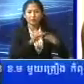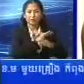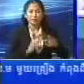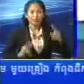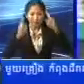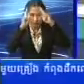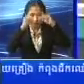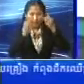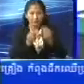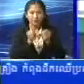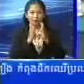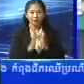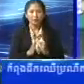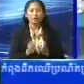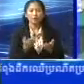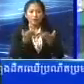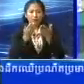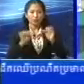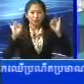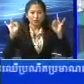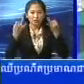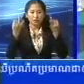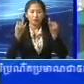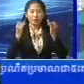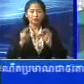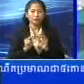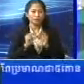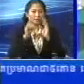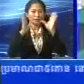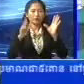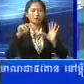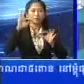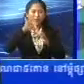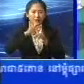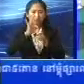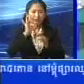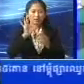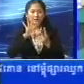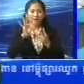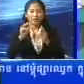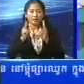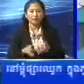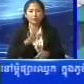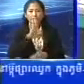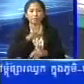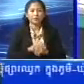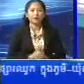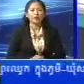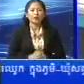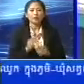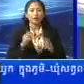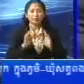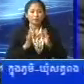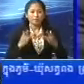ករដ្ឋមន្ត្រីដែលបានទទួលជោគជ័យដ៏ត្រចះត្រចង់ពីការបោះឆ្នោតជ្រើសតាំងតំណាងរាស្ត្រនីតិកាលទី5ដែលបានប្រព្រឹ